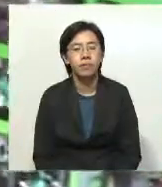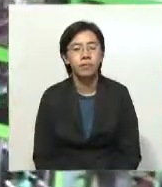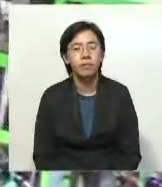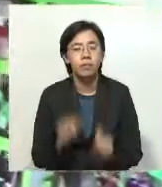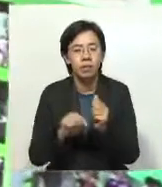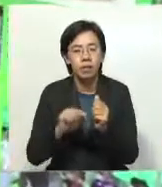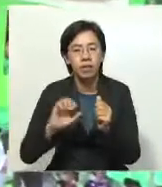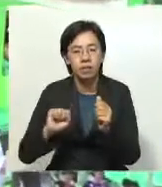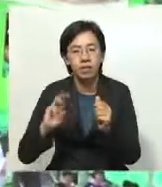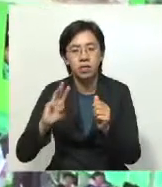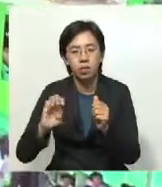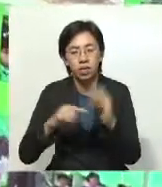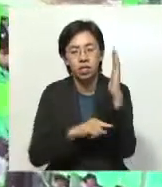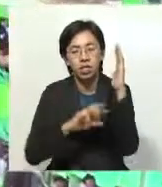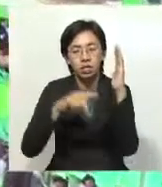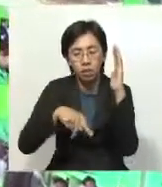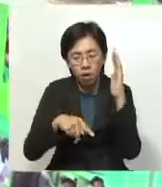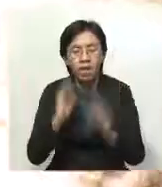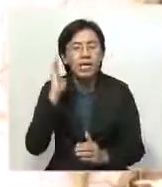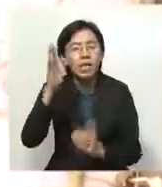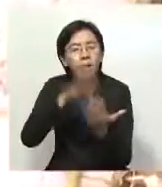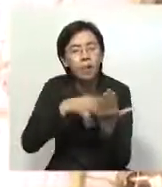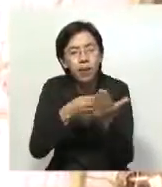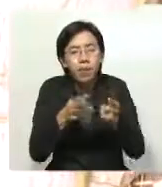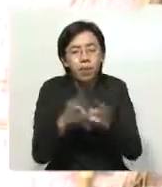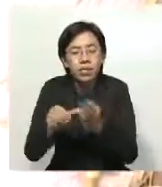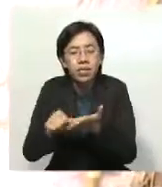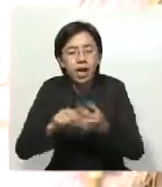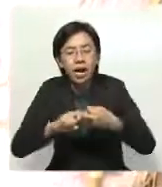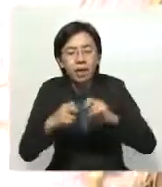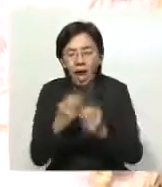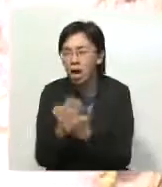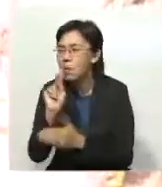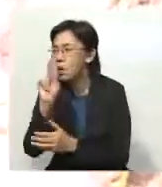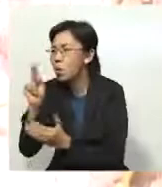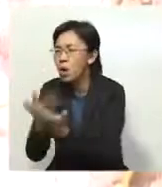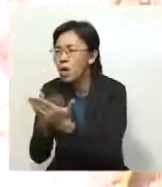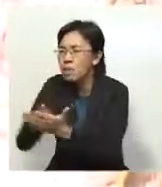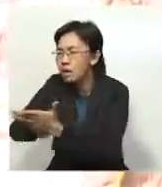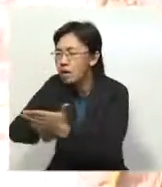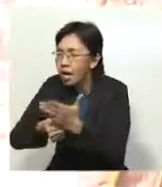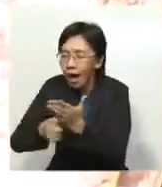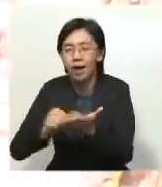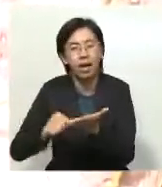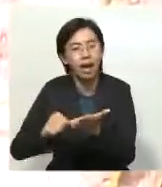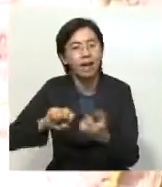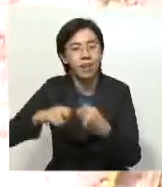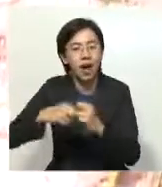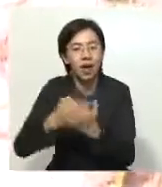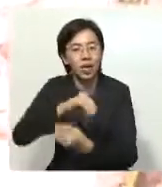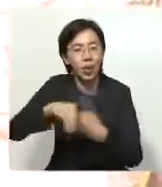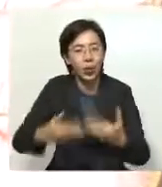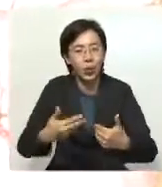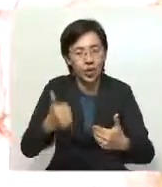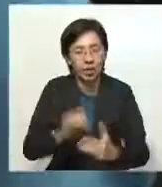ตำบลครนอำเภอสวีจังหวัดชุมพรเพื่อใช้เป็นแนวทางในการแก้ปัญหาหนี้สินนอกระบบของเกษตรกรอย่างยั่งยืน